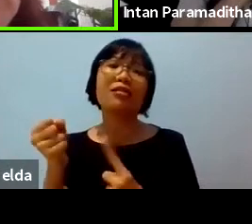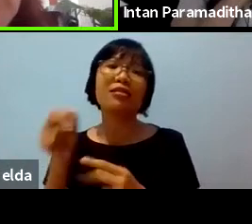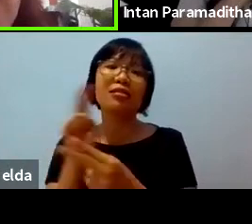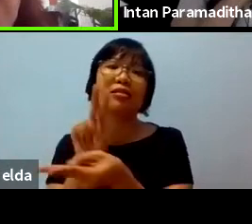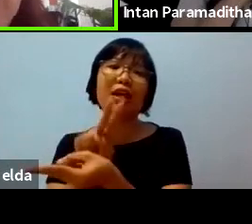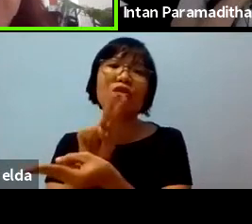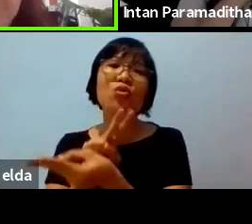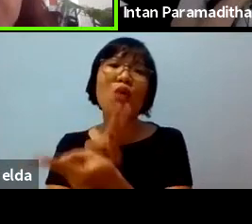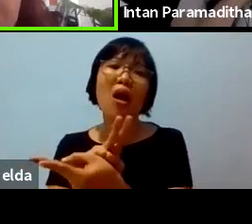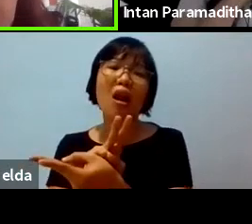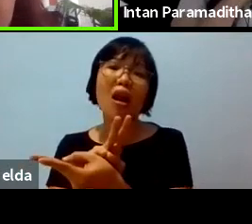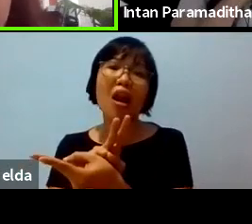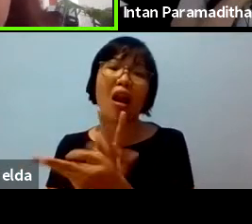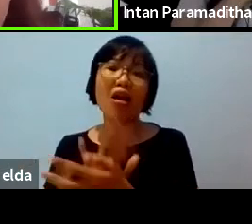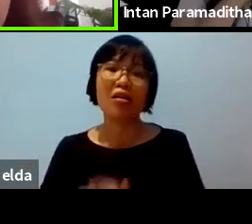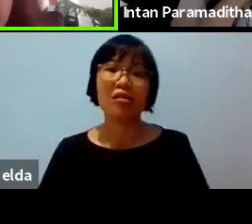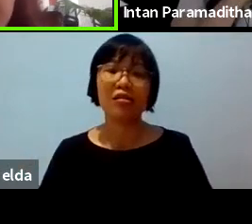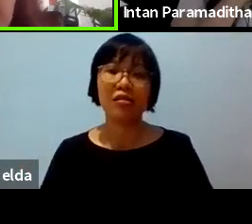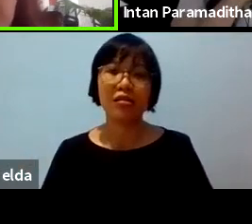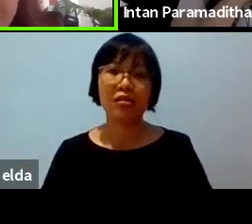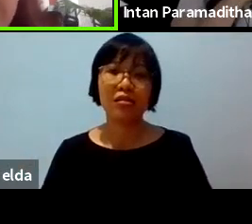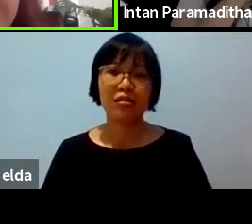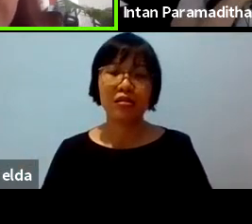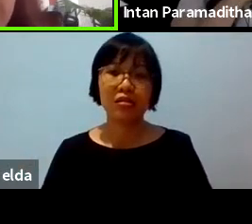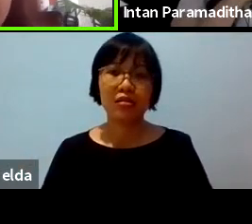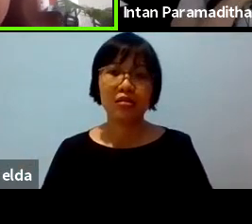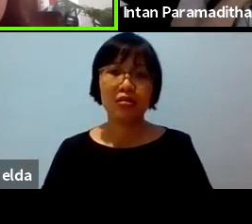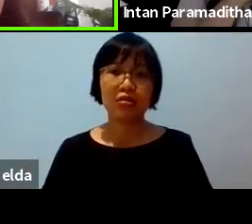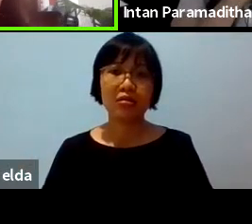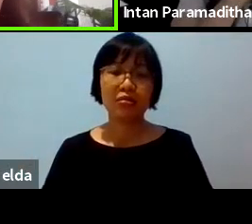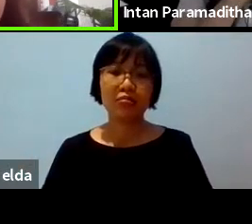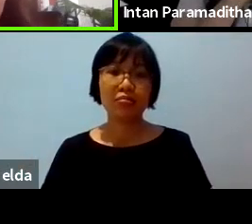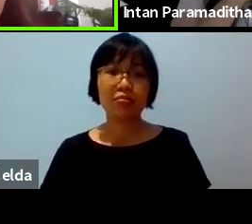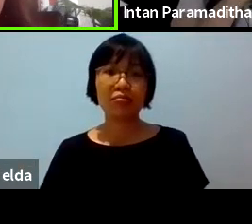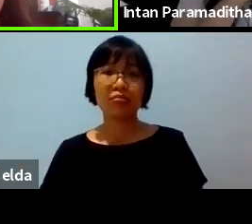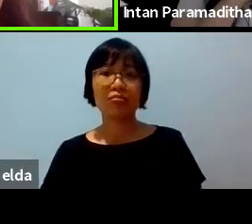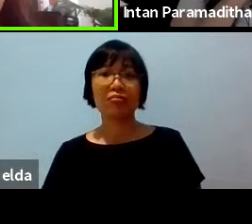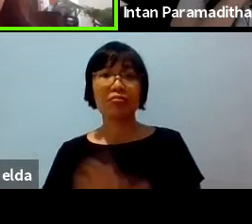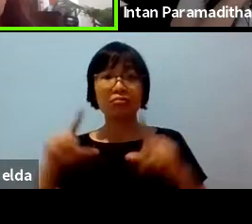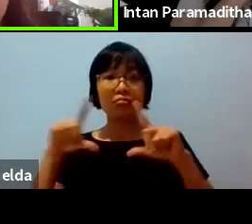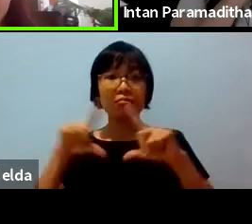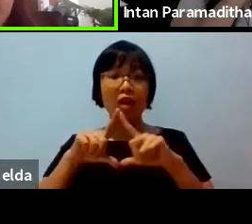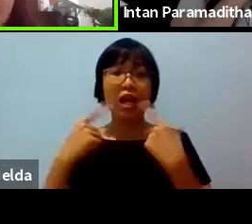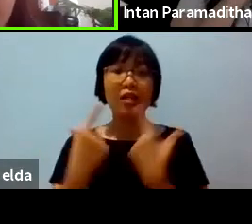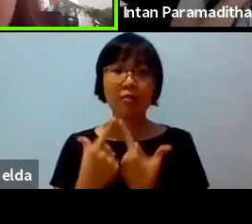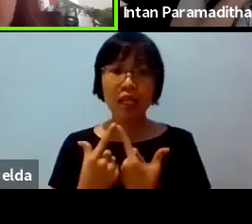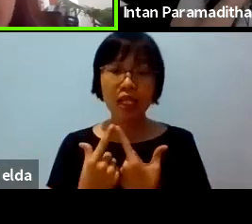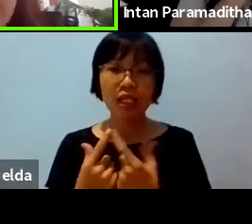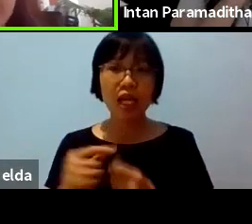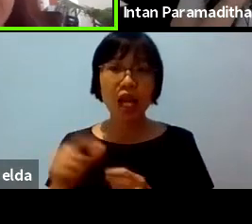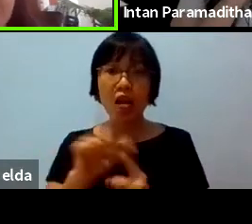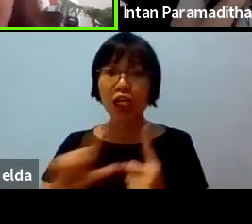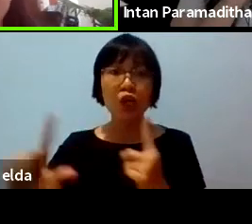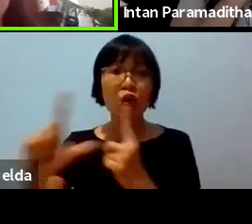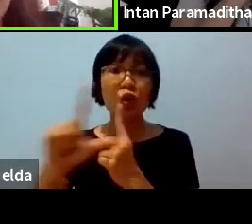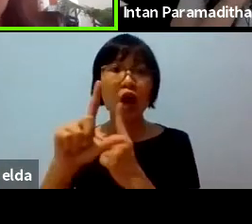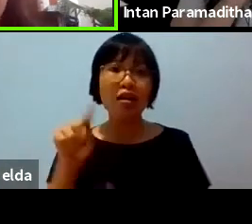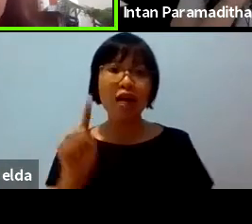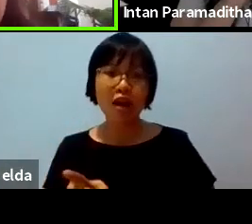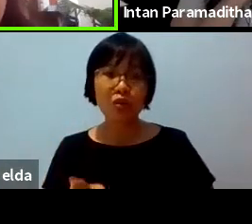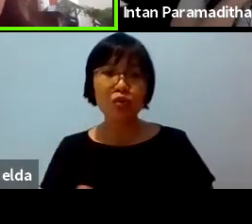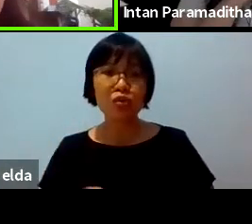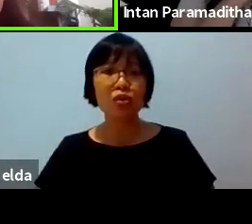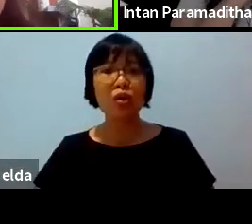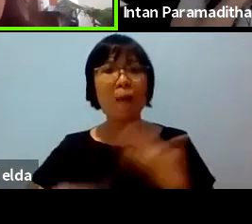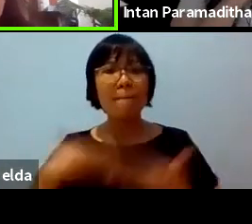Jadi berusaha untuk apa ya mendengarkan sebenarnya ya gitu, bagaimana ya, biarkan saja sih mereka bercerita,